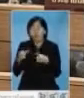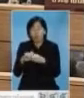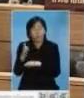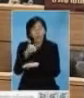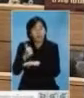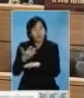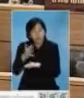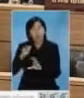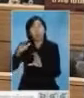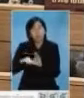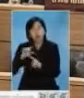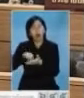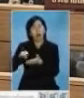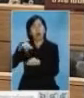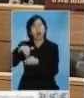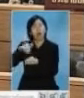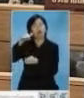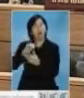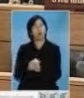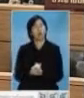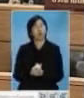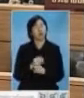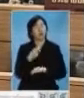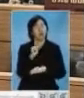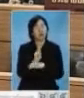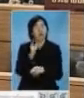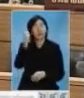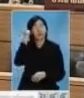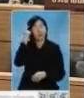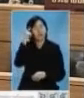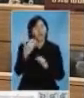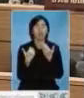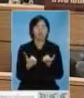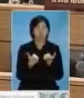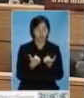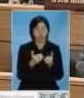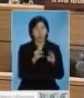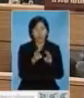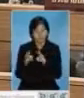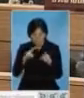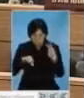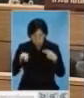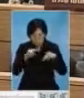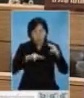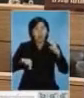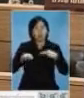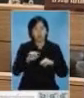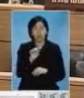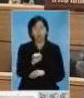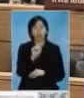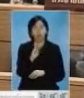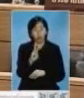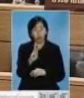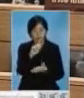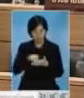คแต่ไปลงสมัครรับเลือกตั้งและท่านประธานก็ต้องยอมรับว่ามันยังไม่มีกลไกใดๆที่จะกำหนดได้ว่าสว.ที่จะ